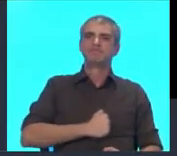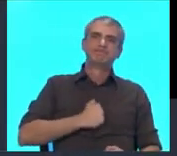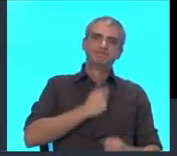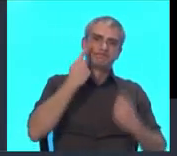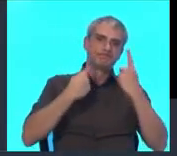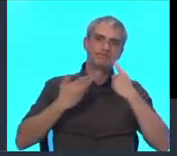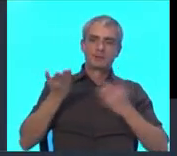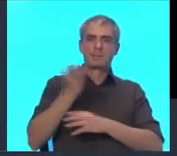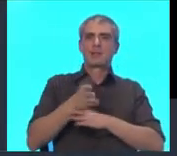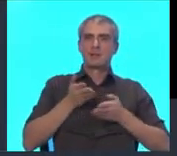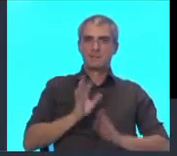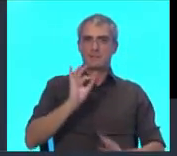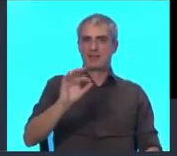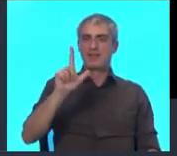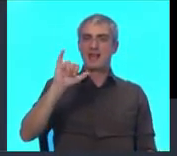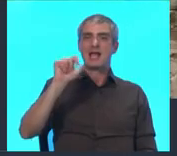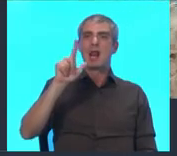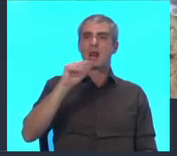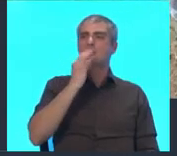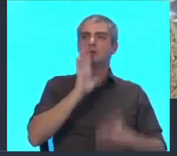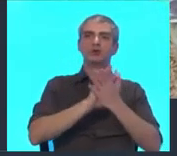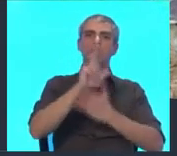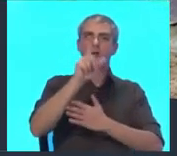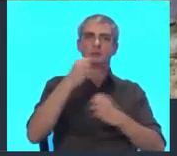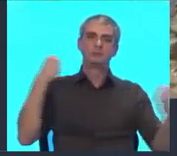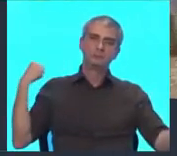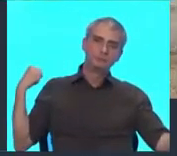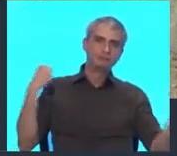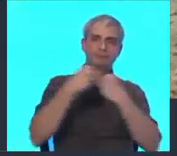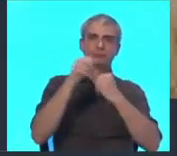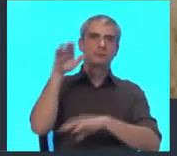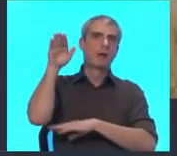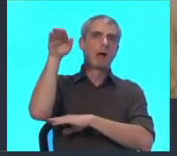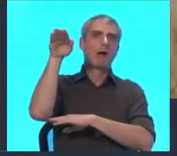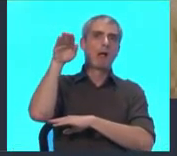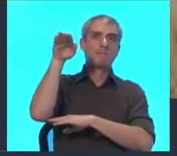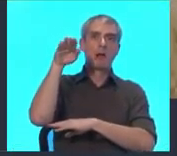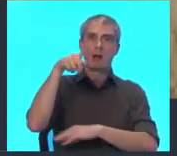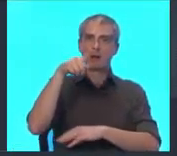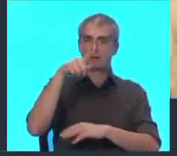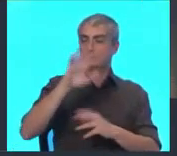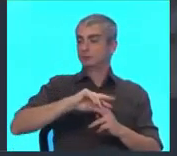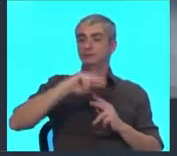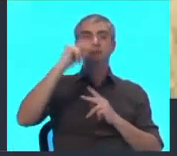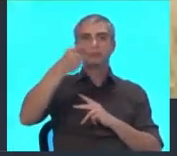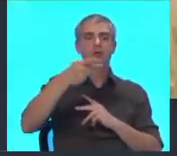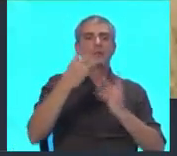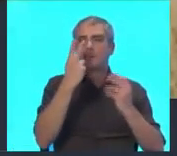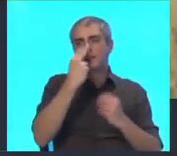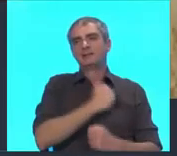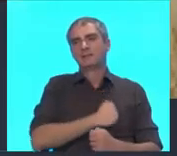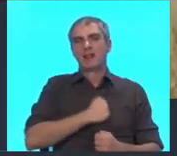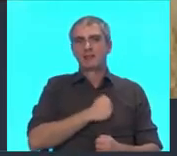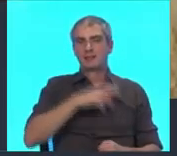של ליאל בן 13 בהתנגשות הקטלנית בגמל. מן הצד השני מנסים לנחם את שי